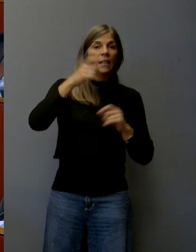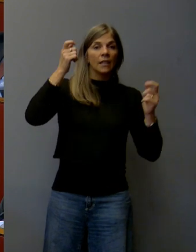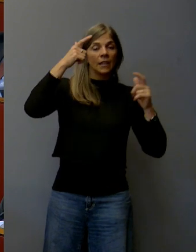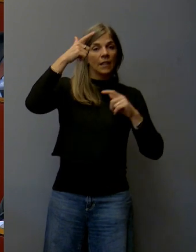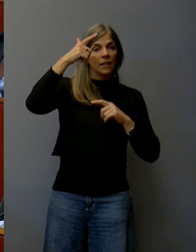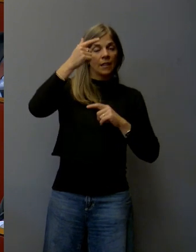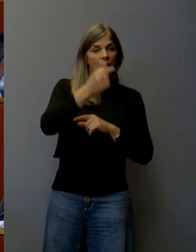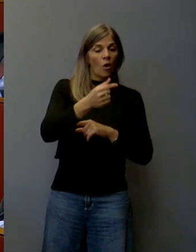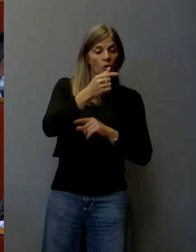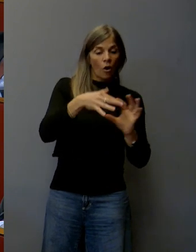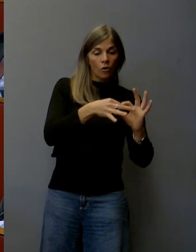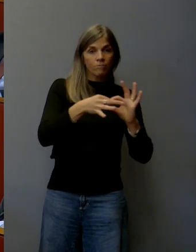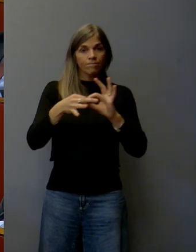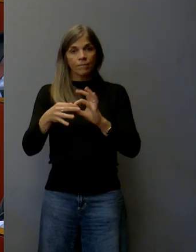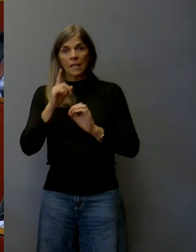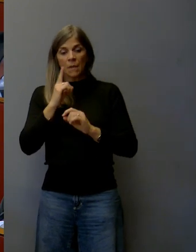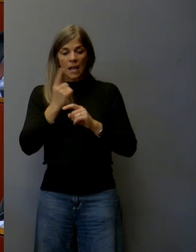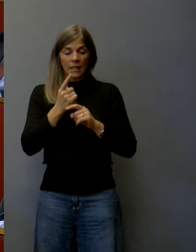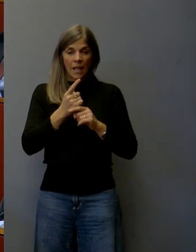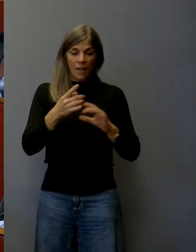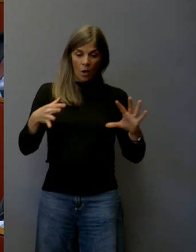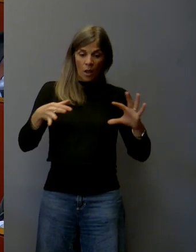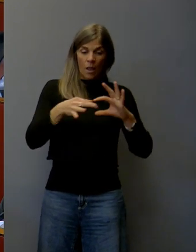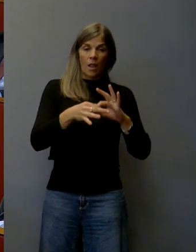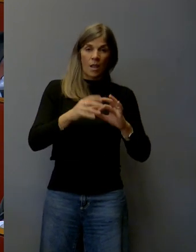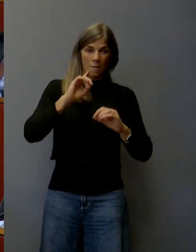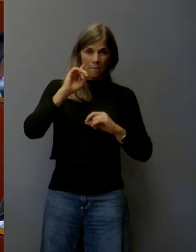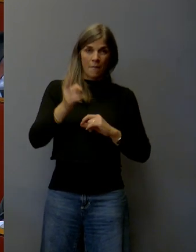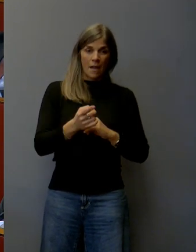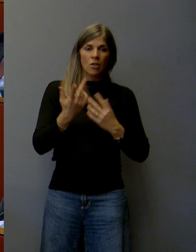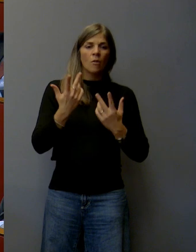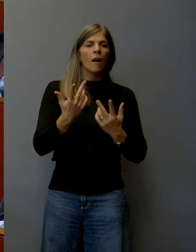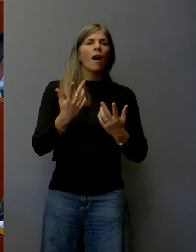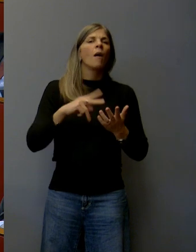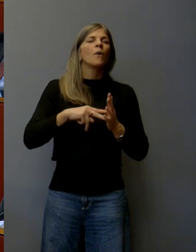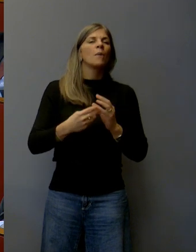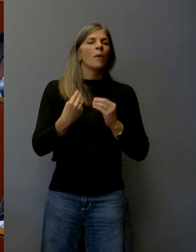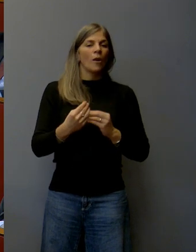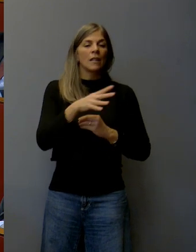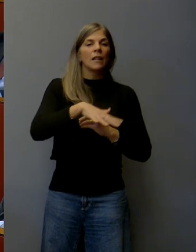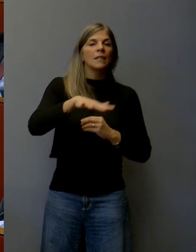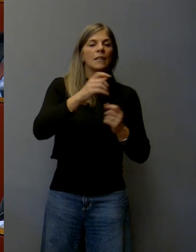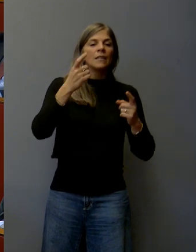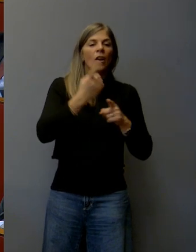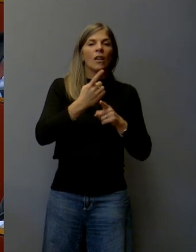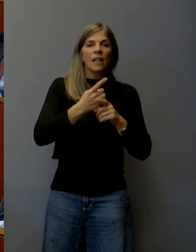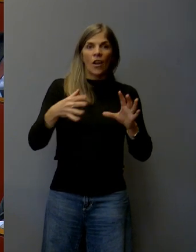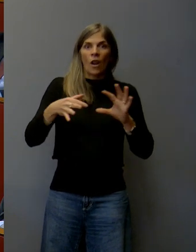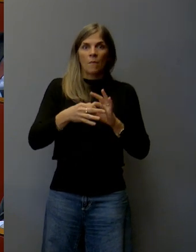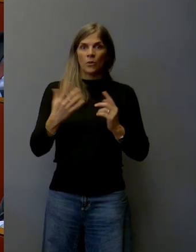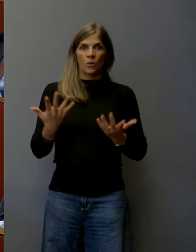alcuni servizi di Sampierdarena ma quello che imprescindibile che San Teodoro deve essere collegata con qualcosa altrimenti